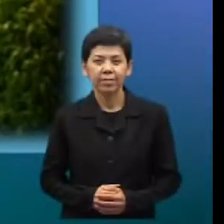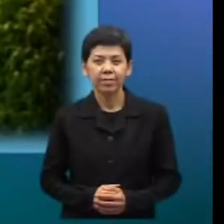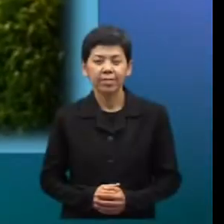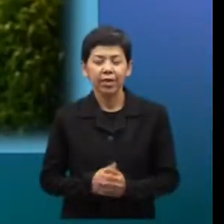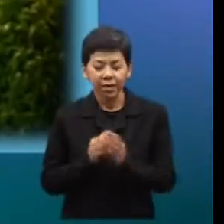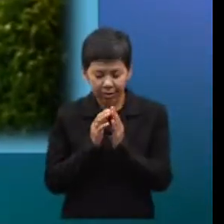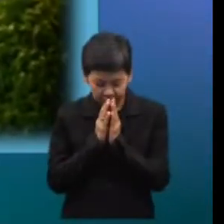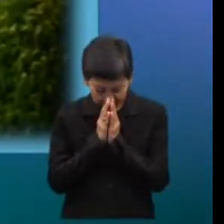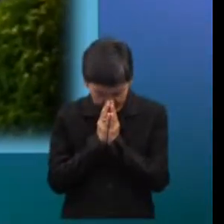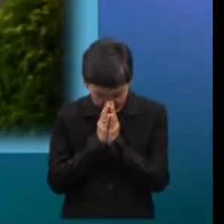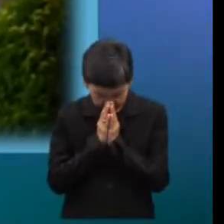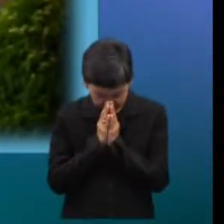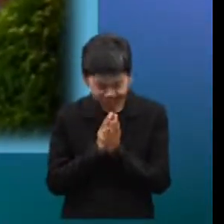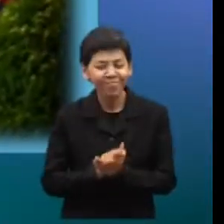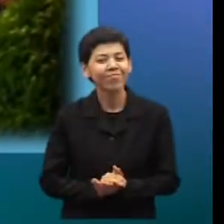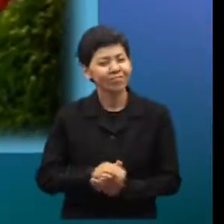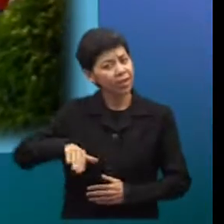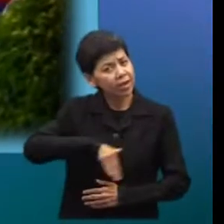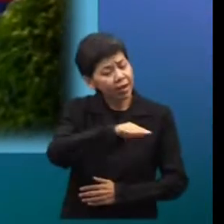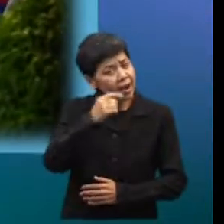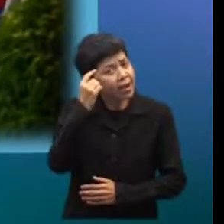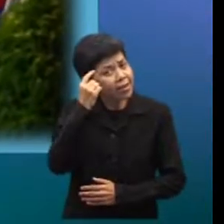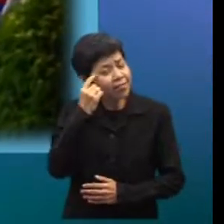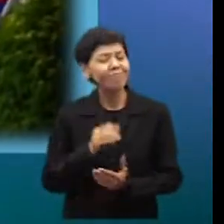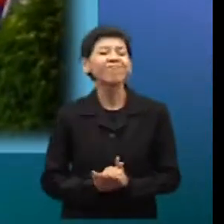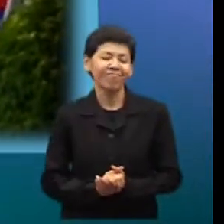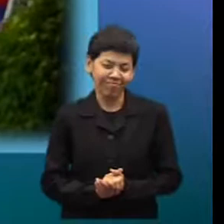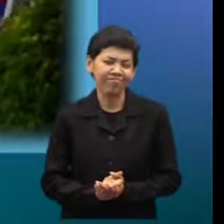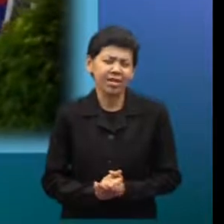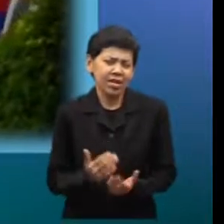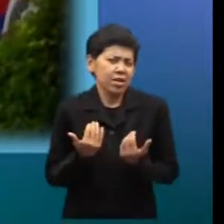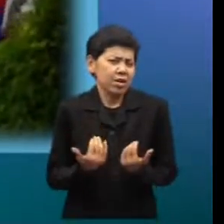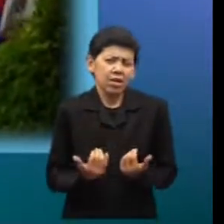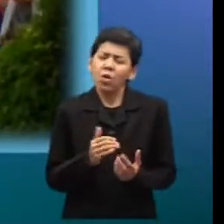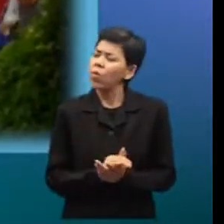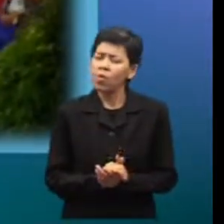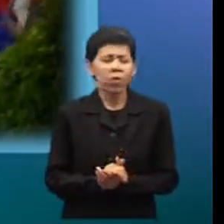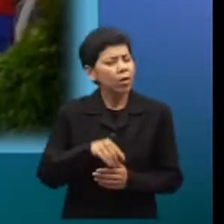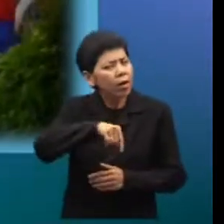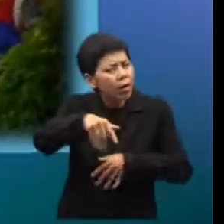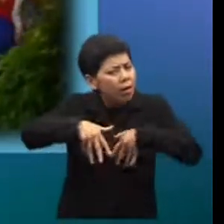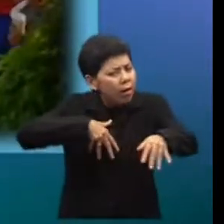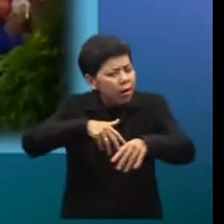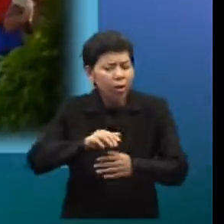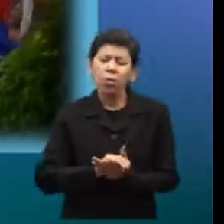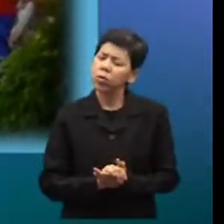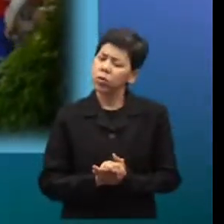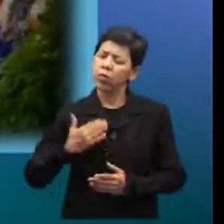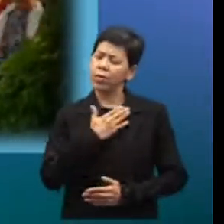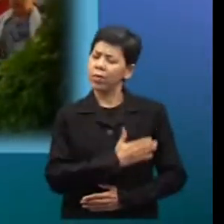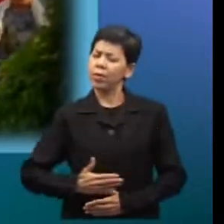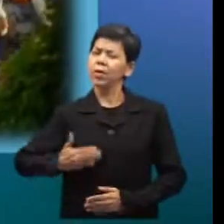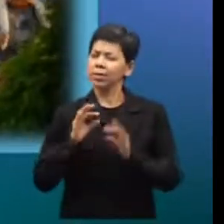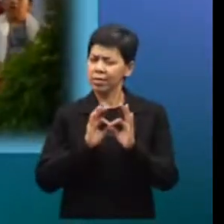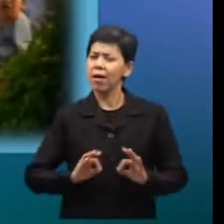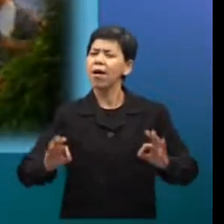สวัสดีครับท่านผู้ชมท่านผู้ชมก็เห็นด้วยกับผมนะครับว่ายุคนี้คนส่วนใหญ่เริ่มใส่ใจในสุขภาพมาก